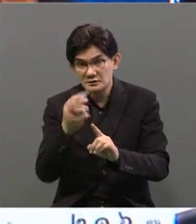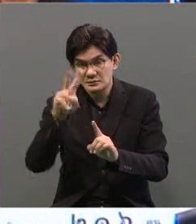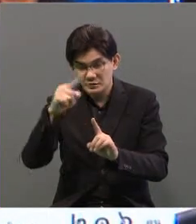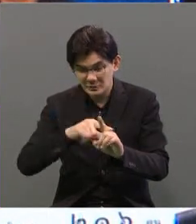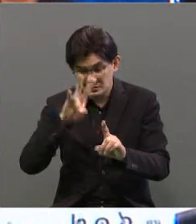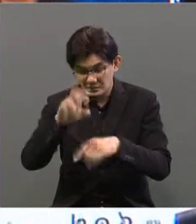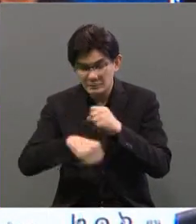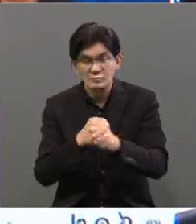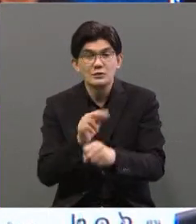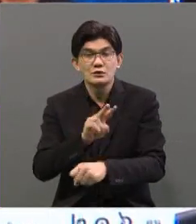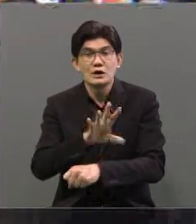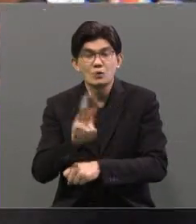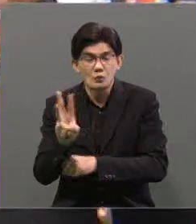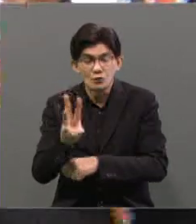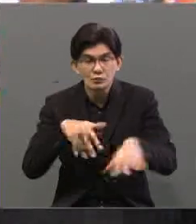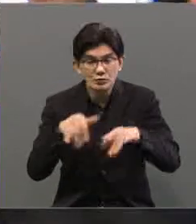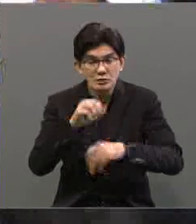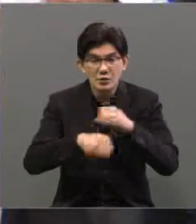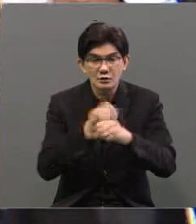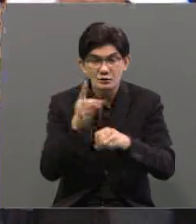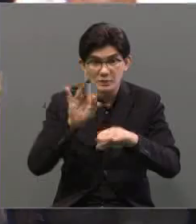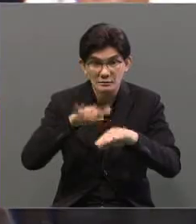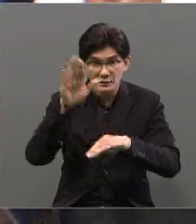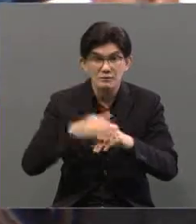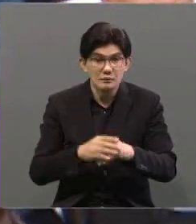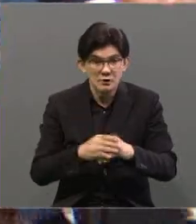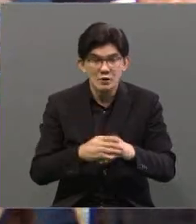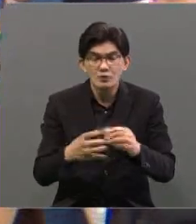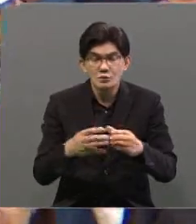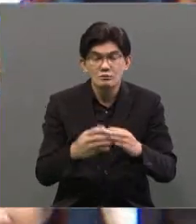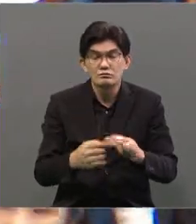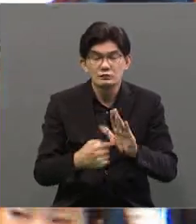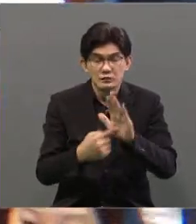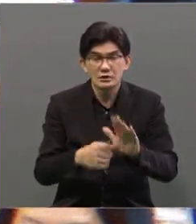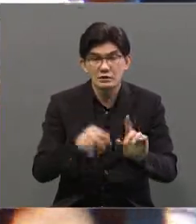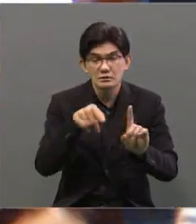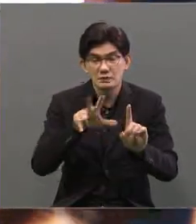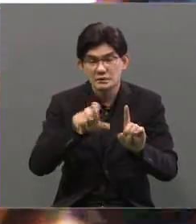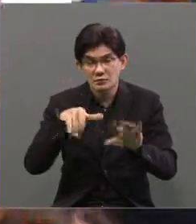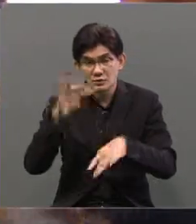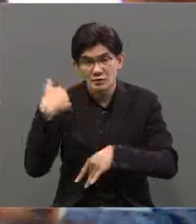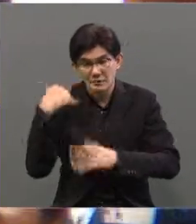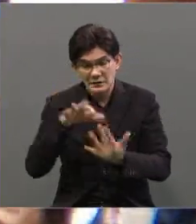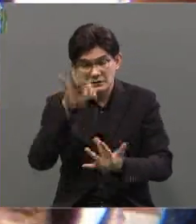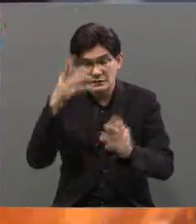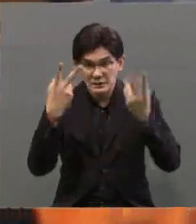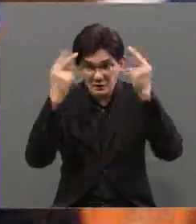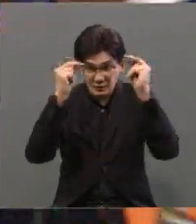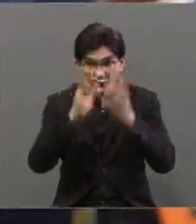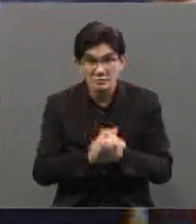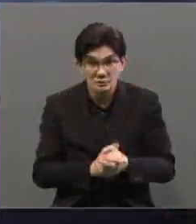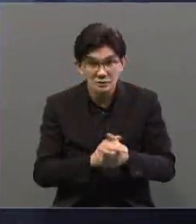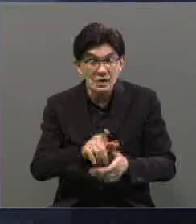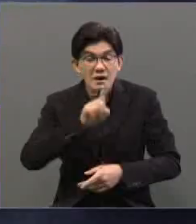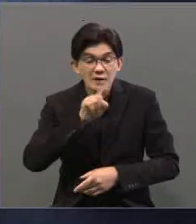จะประชาชนที่มีอายุ 18ปีขึ้นไปกลุ่มตัวอย่าง 1,300กว่าคนเกี่ยวกับเรื่องของการเลือกนายกจาก